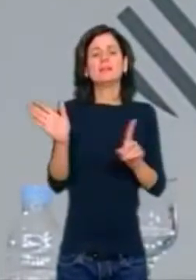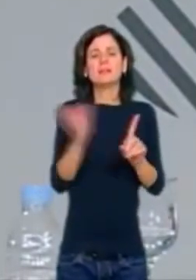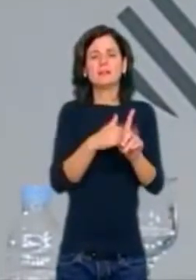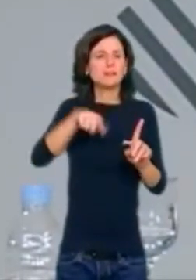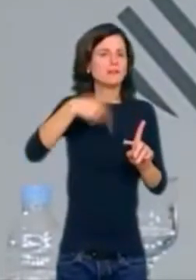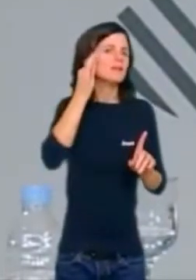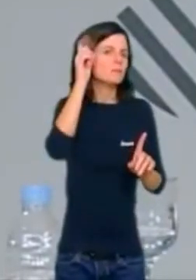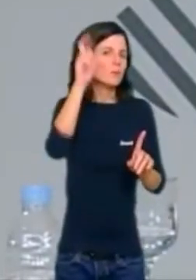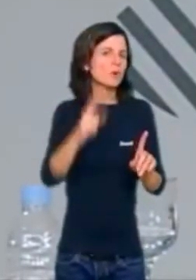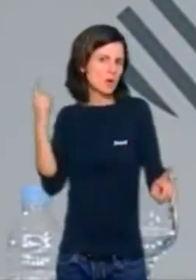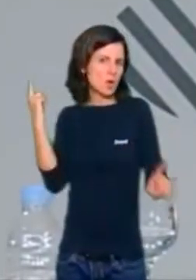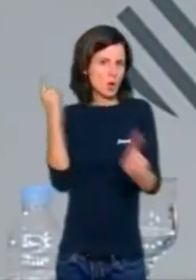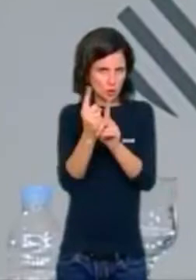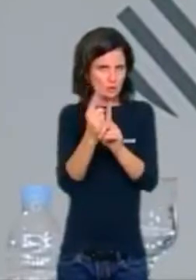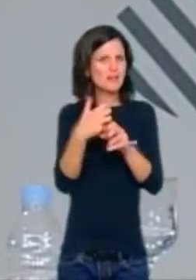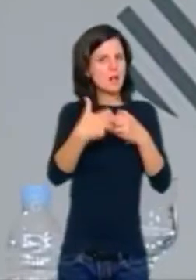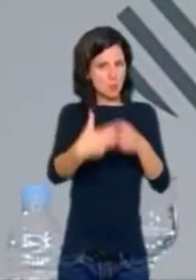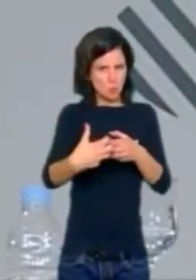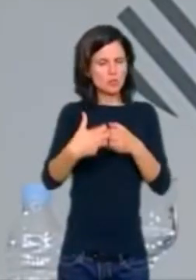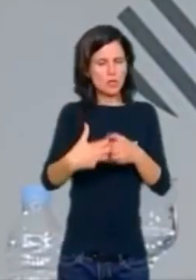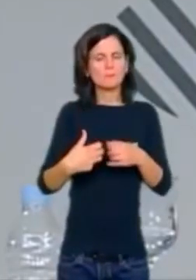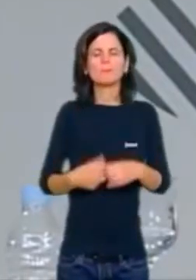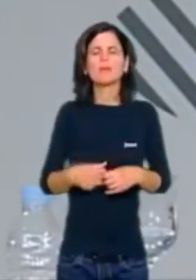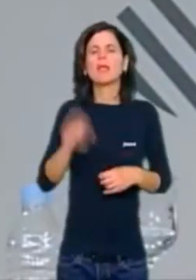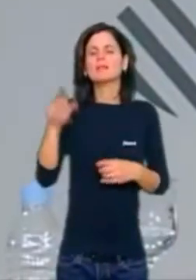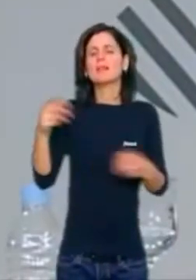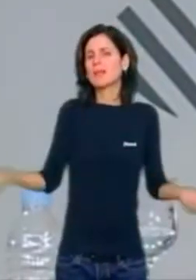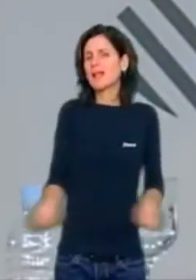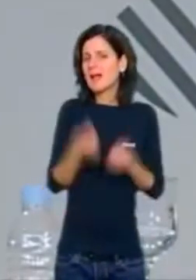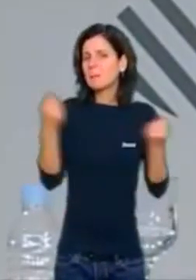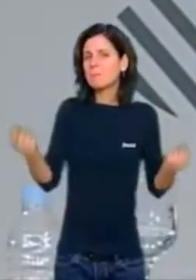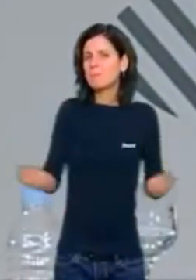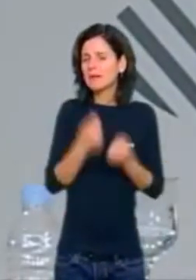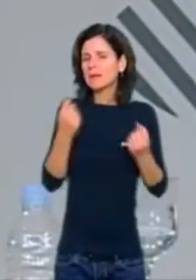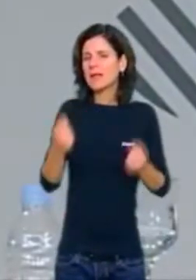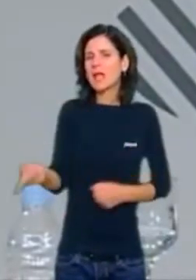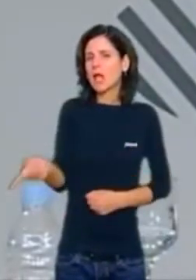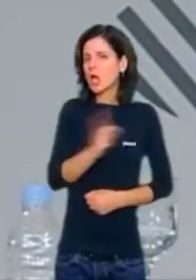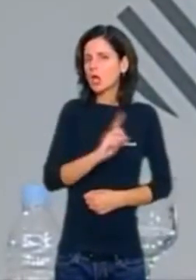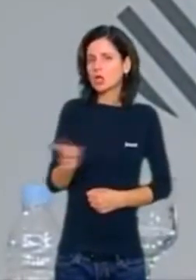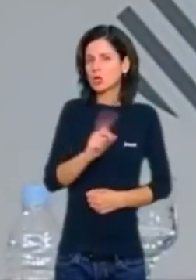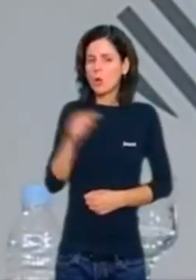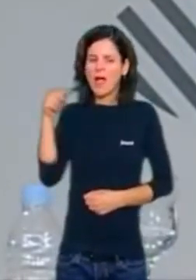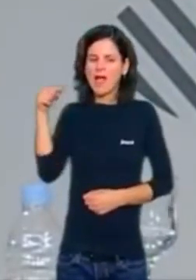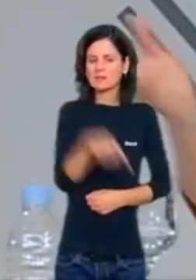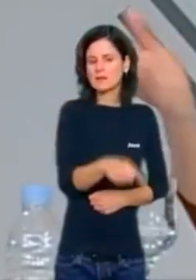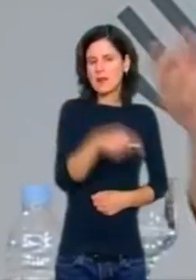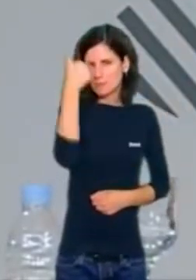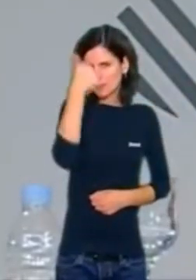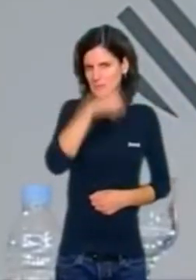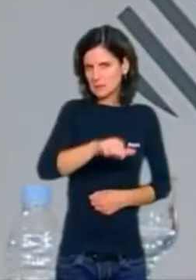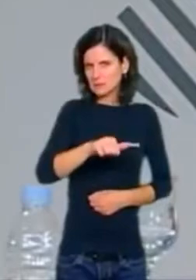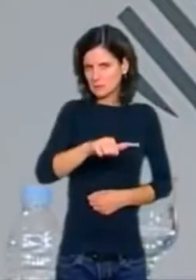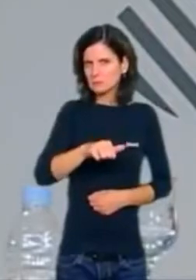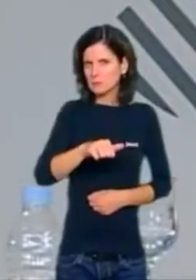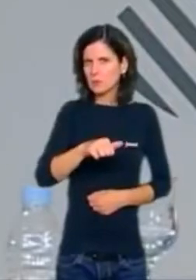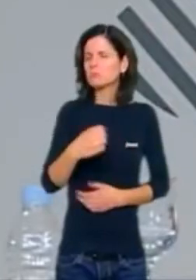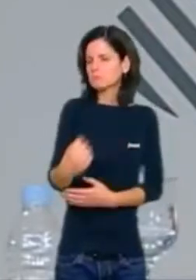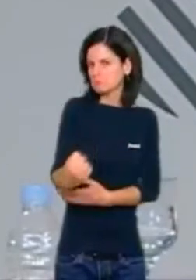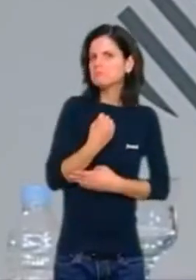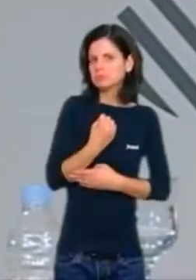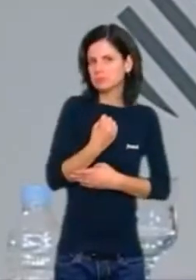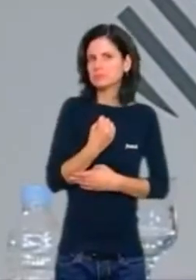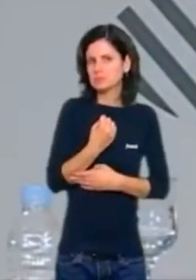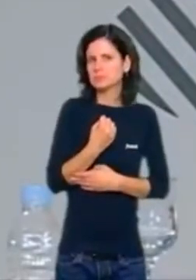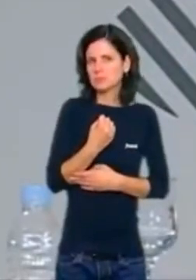gènere. Va projectar la campanya No sigues còmplice, assenyala el masclisme en l'últim partit,